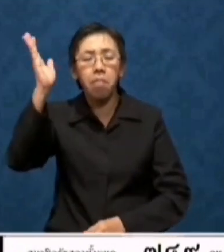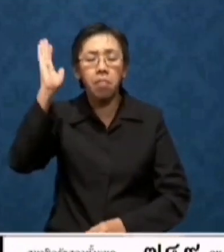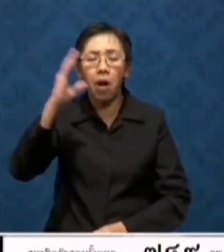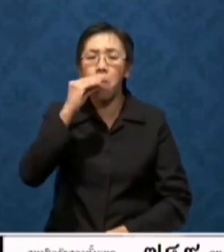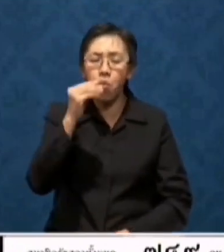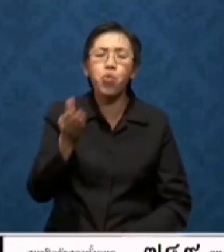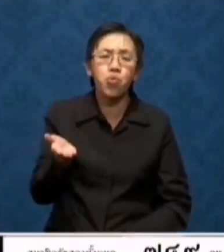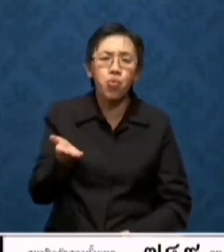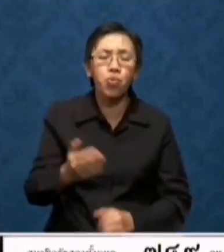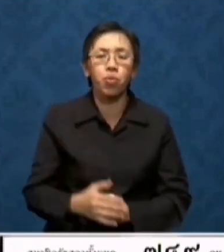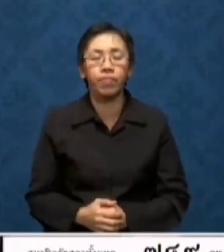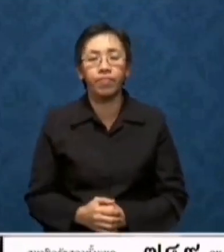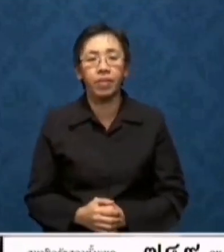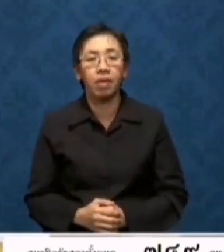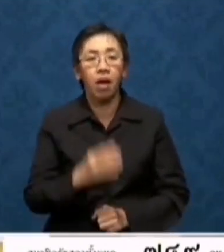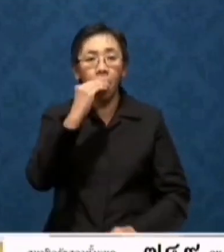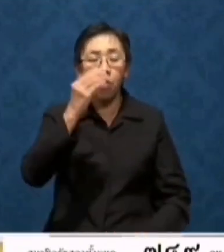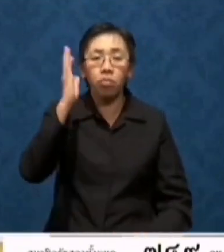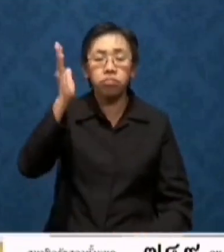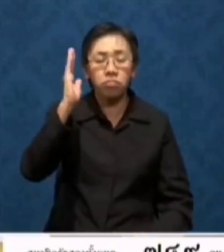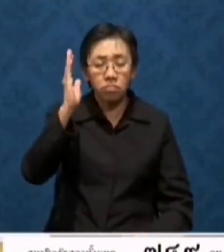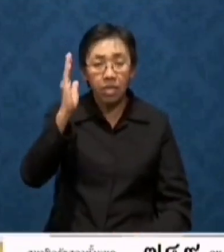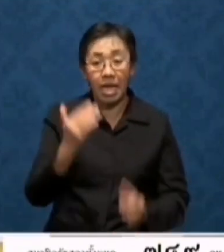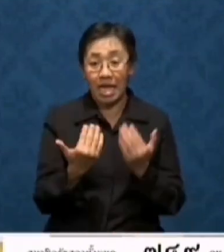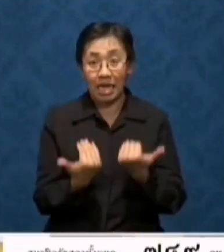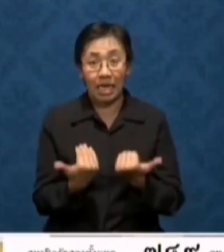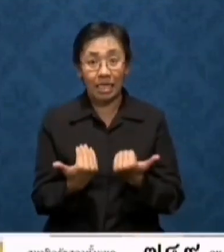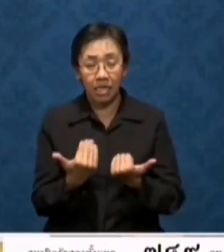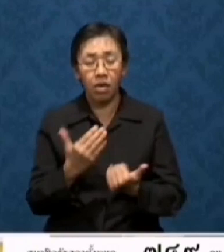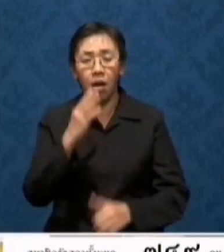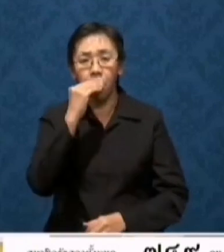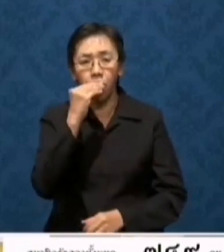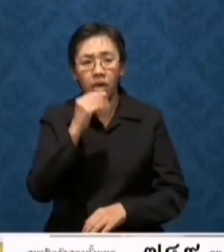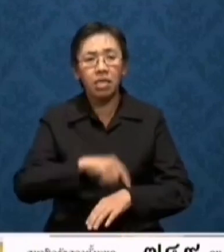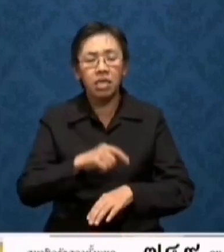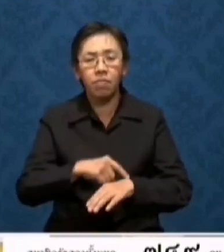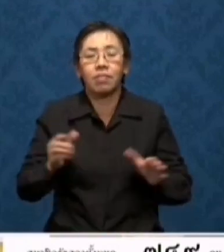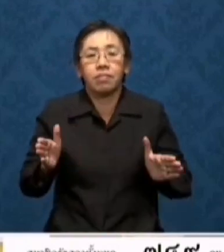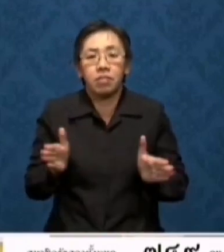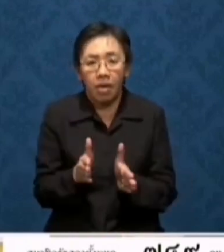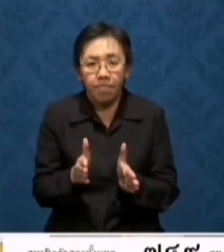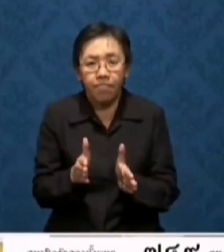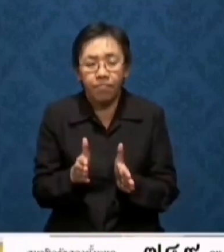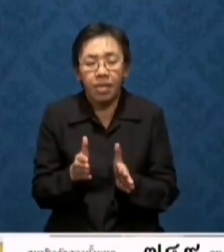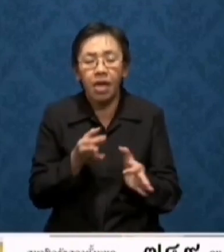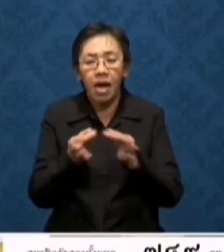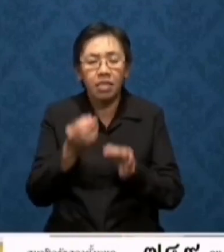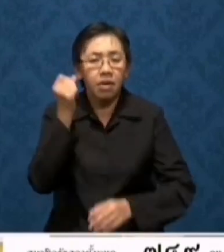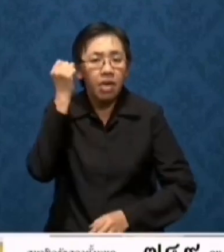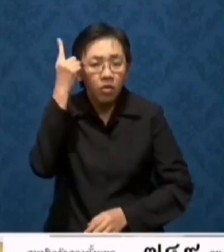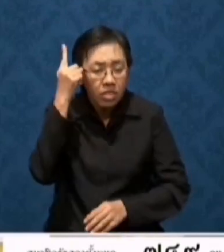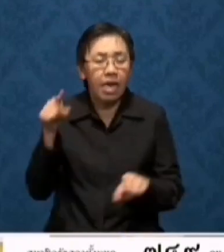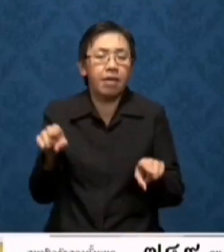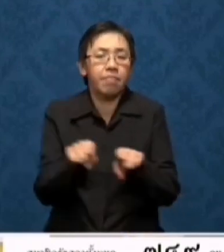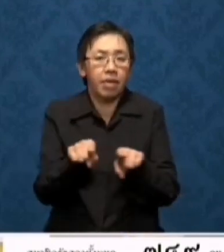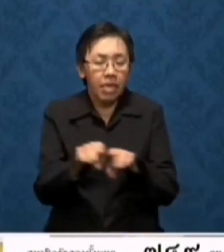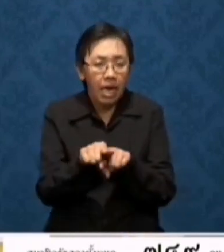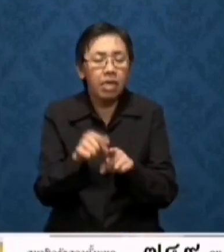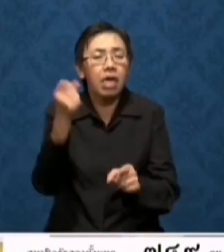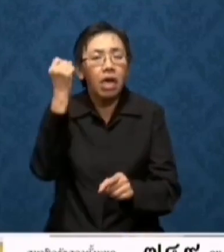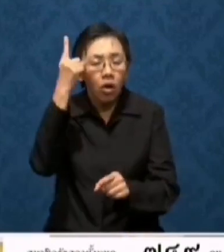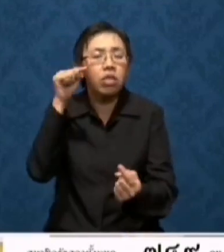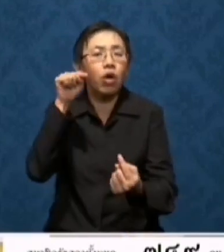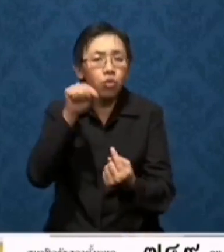ปลายดันั้นการพูดอฟิปลายของผม ในรอบนี้จะใช้เวลาอย่กระชับและใหเกิดคามเข้ใจ ที่ตรงกันนะครับ